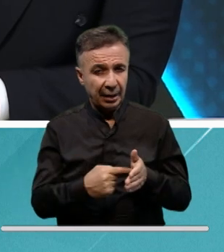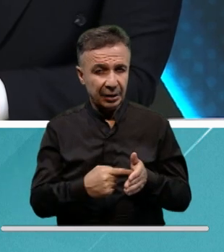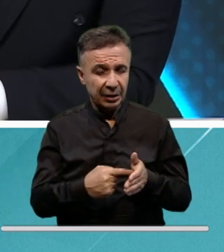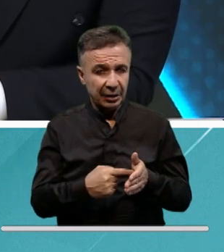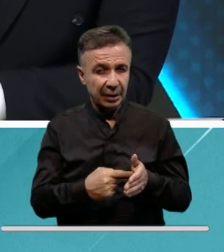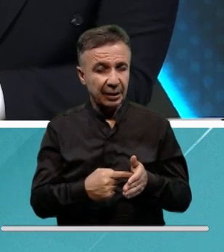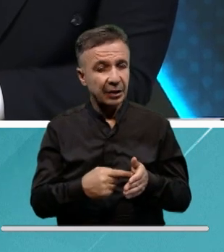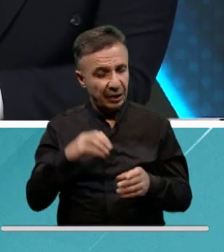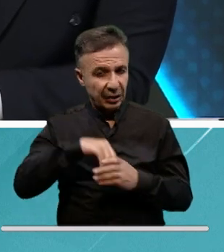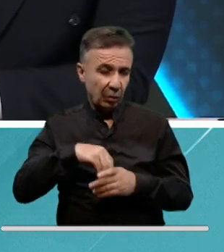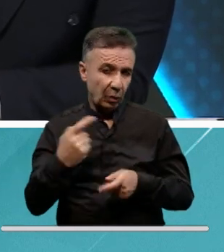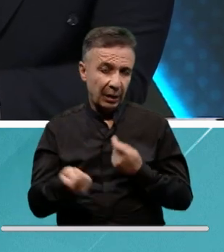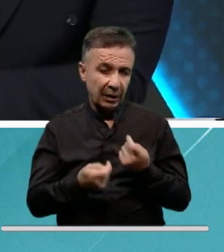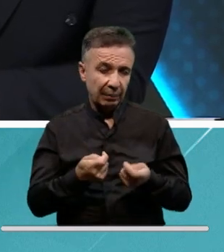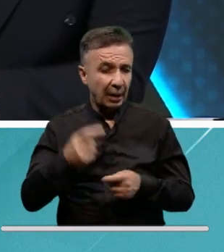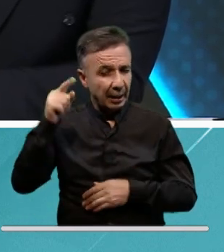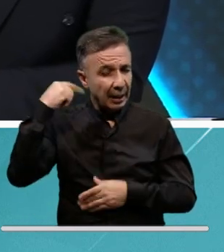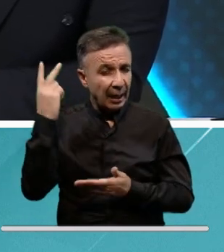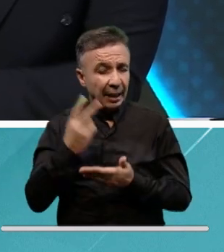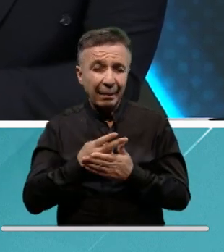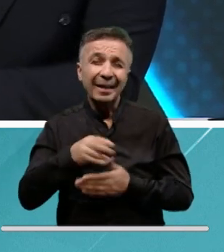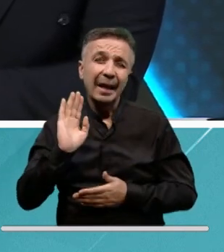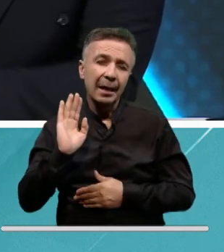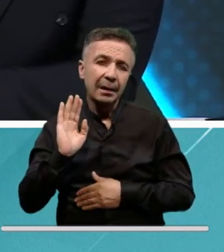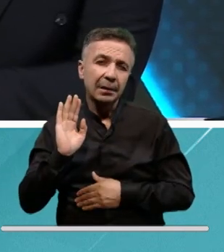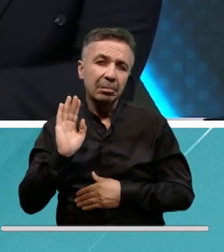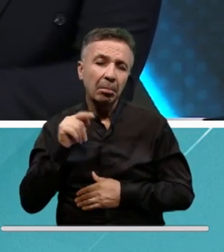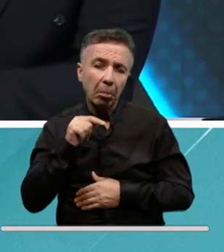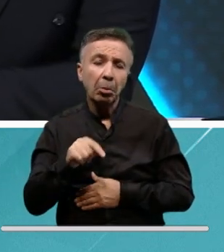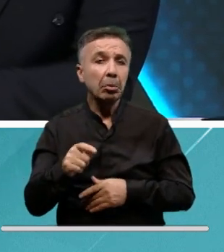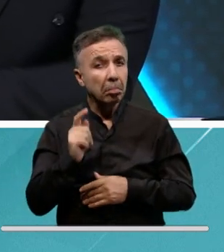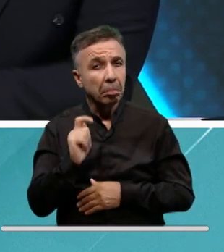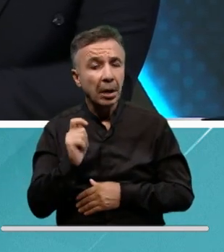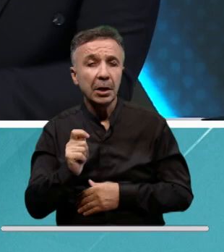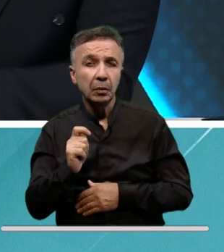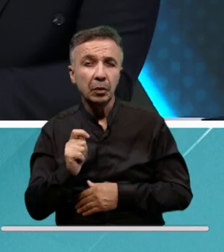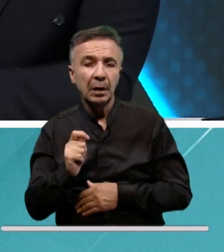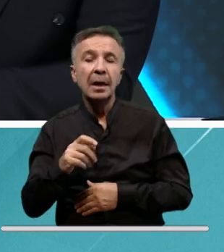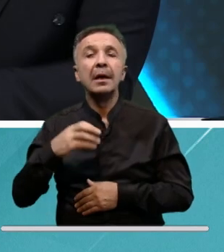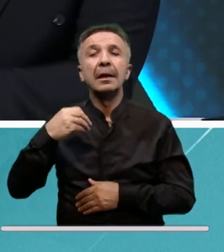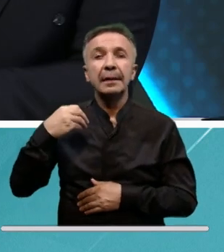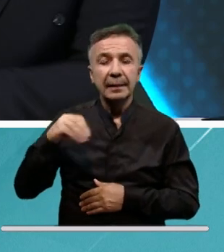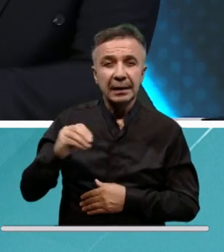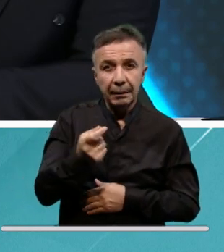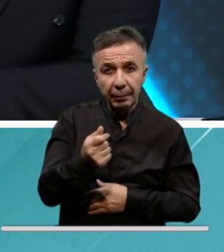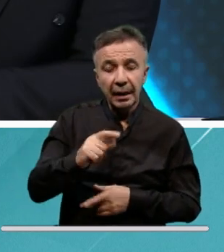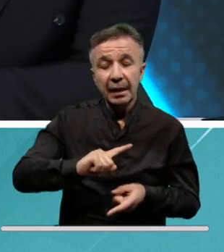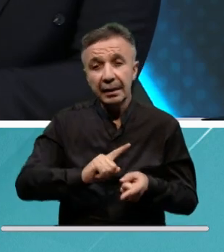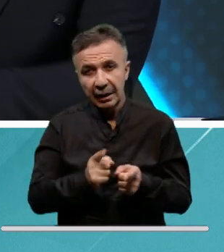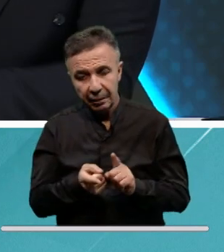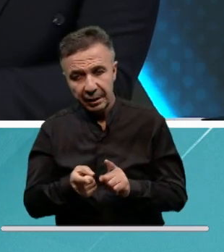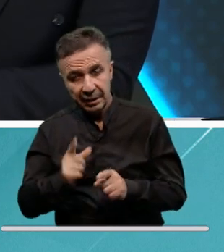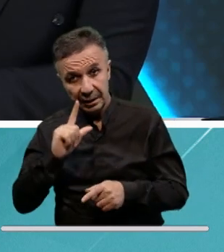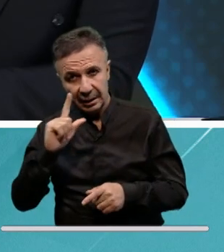Niyet etmek de yeterli değildir bunun illaki e satılıp paraya çevrilmesi